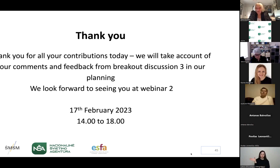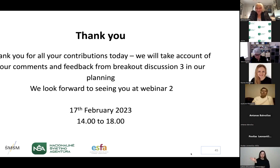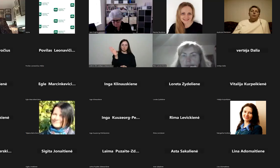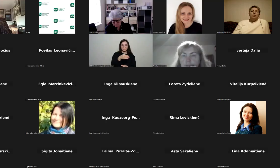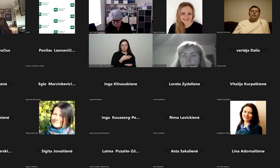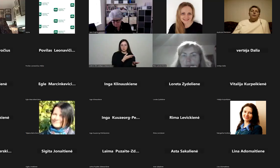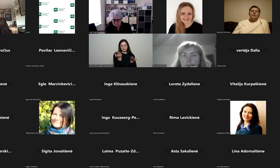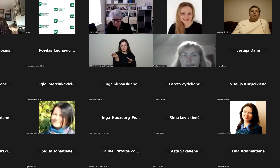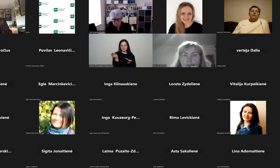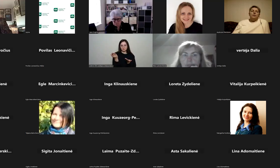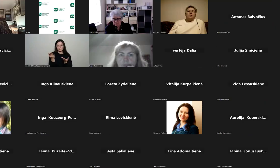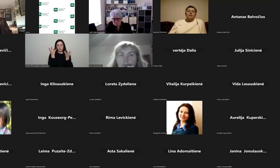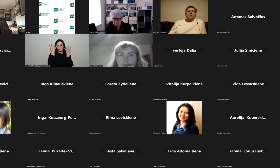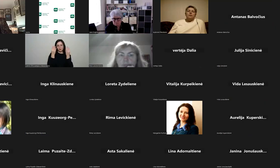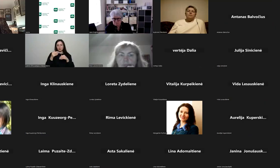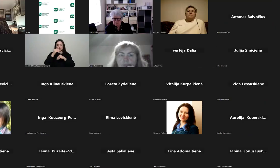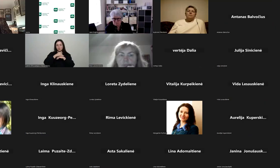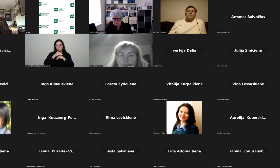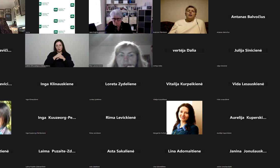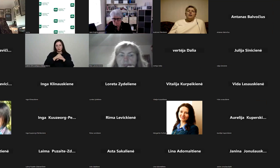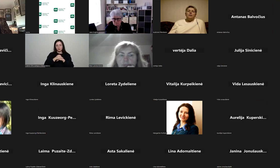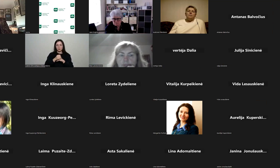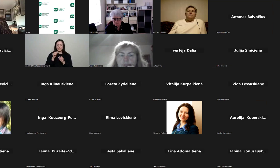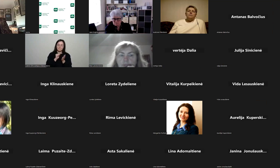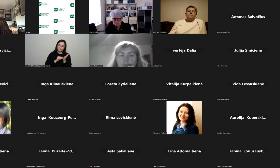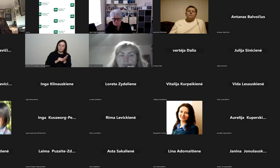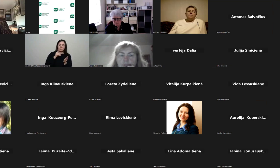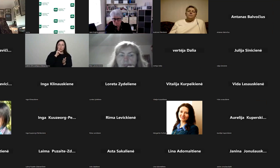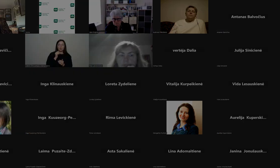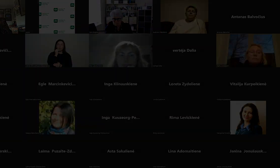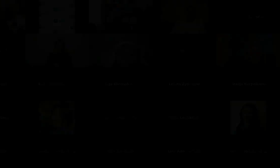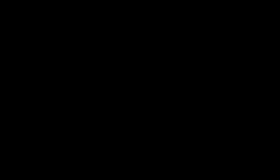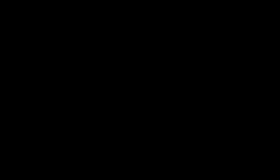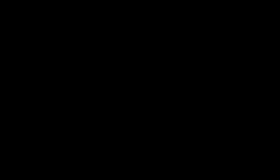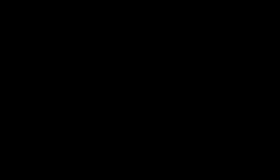gražaus, malonaus vakaro ir dėkojame dar kartą už jūsų pasisakymus. Viso gero. Ačiū.